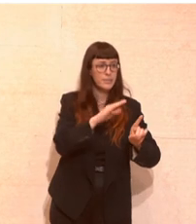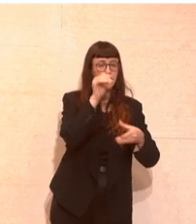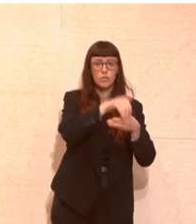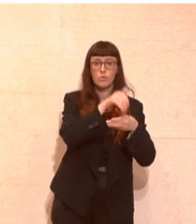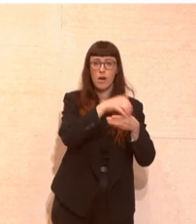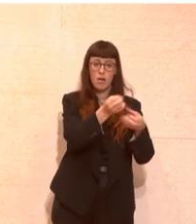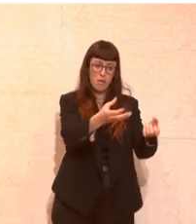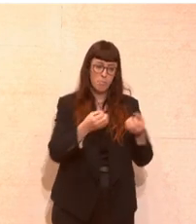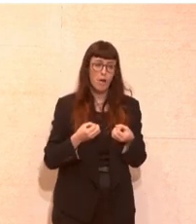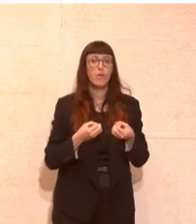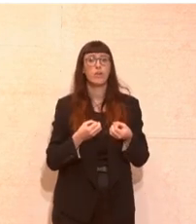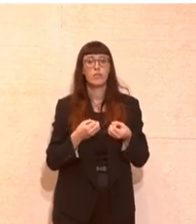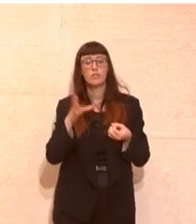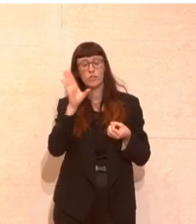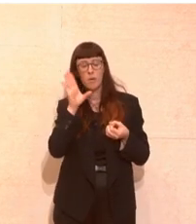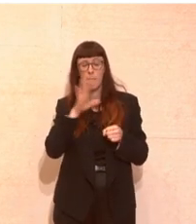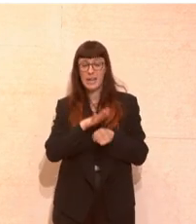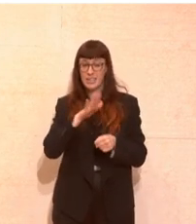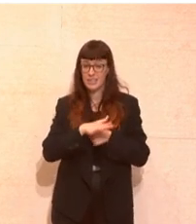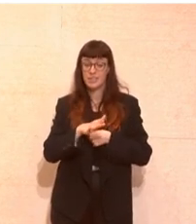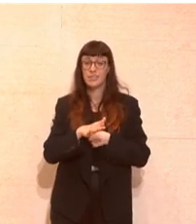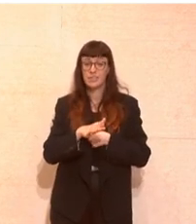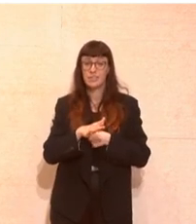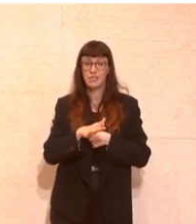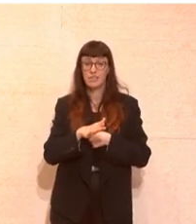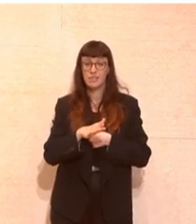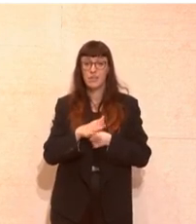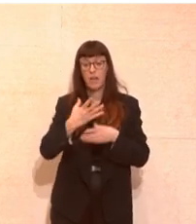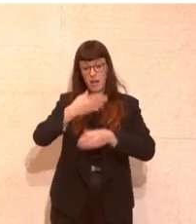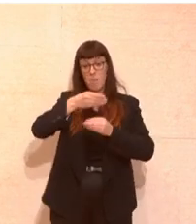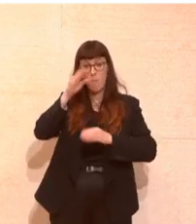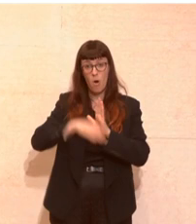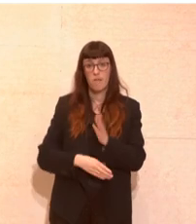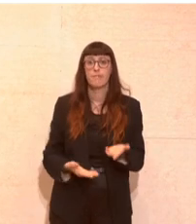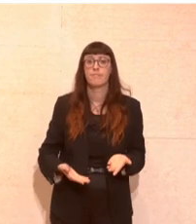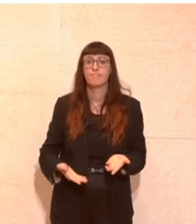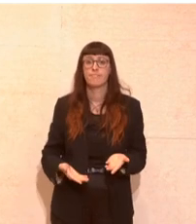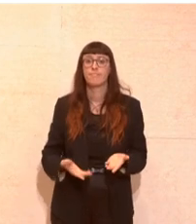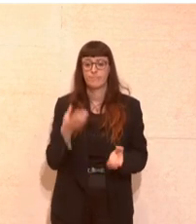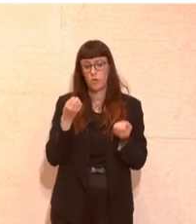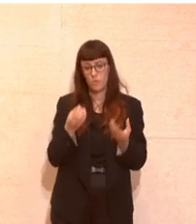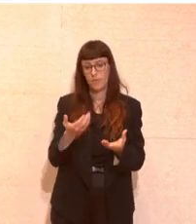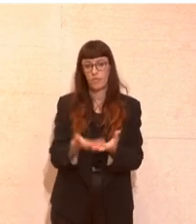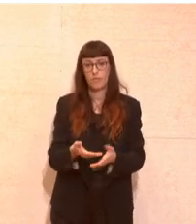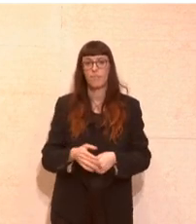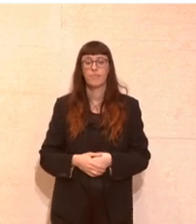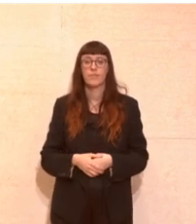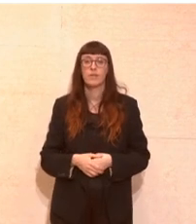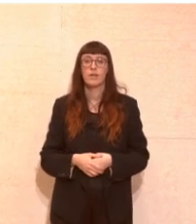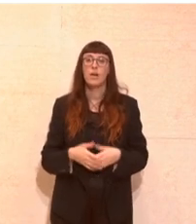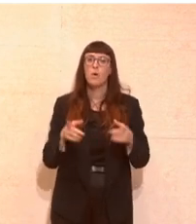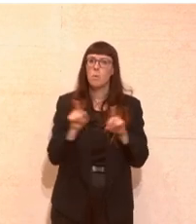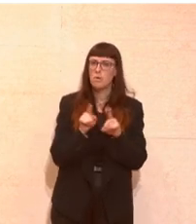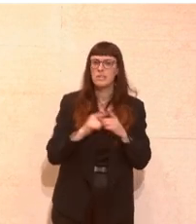prédispose à une beaucoup plus grande dette de sommeil chez les adolescents. Et quelles en sont les conséquences? On a déjà parlé, les troubles de